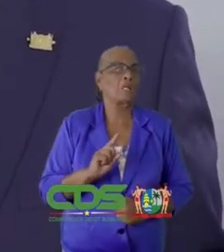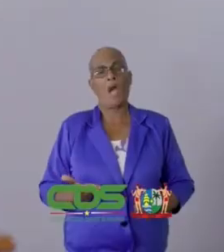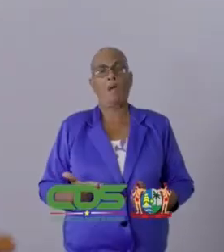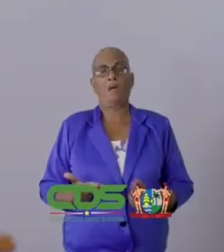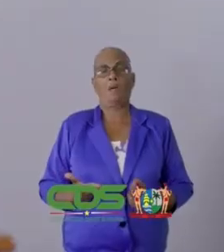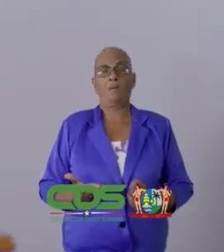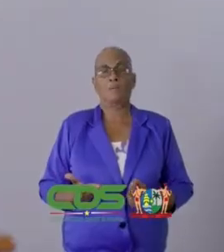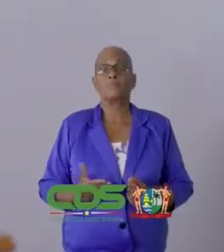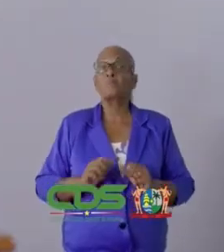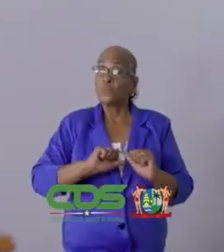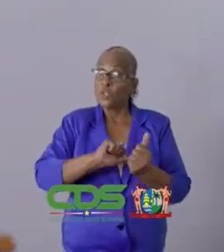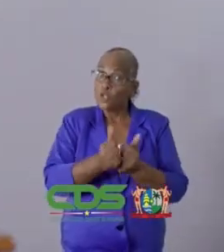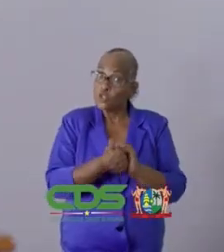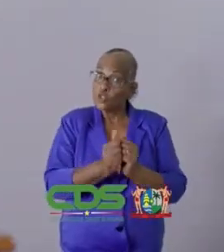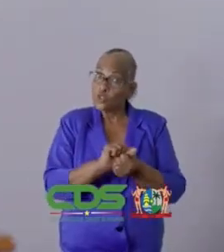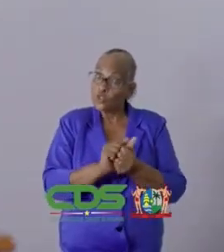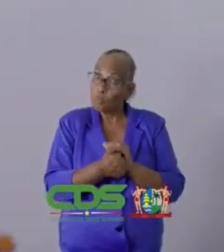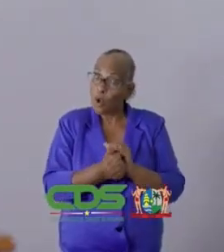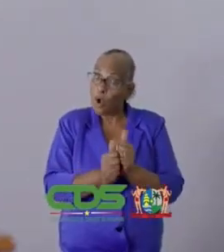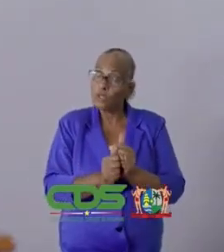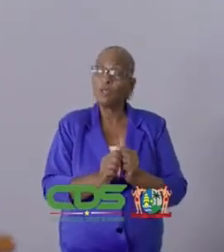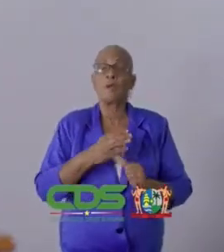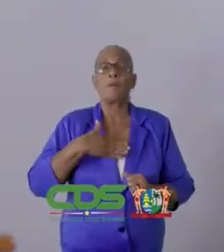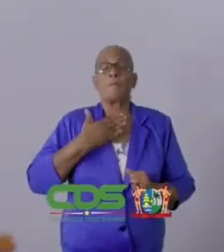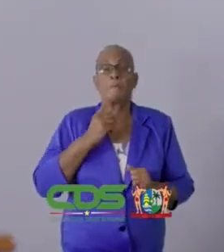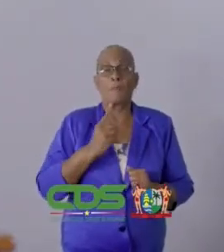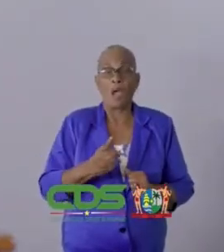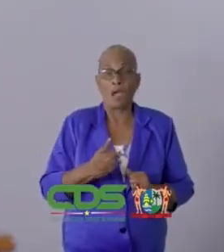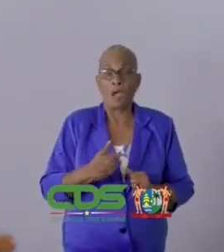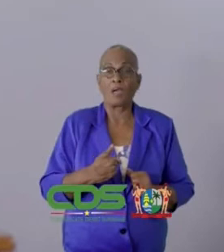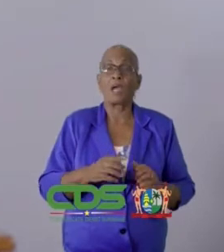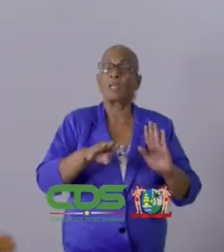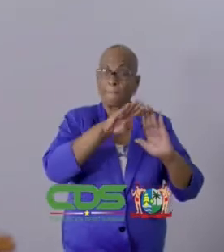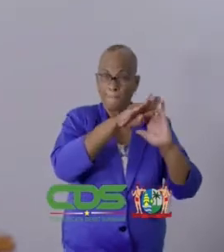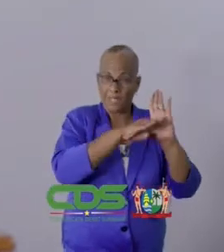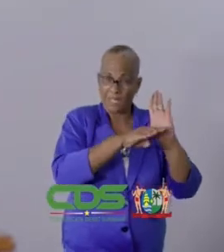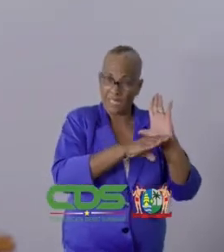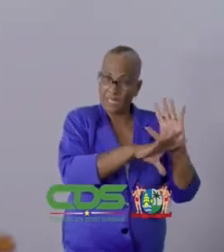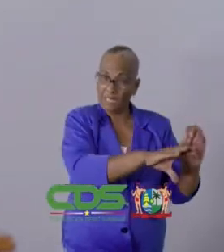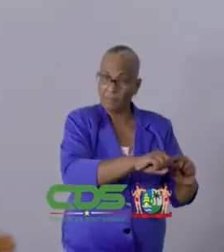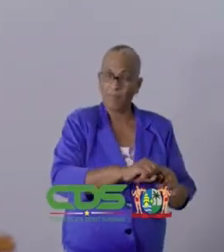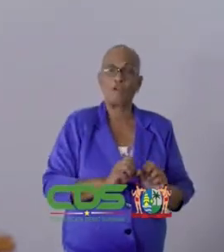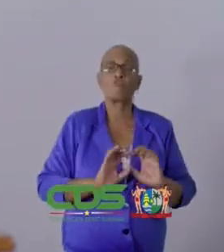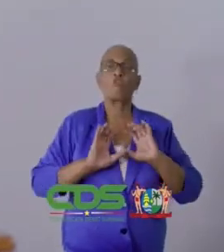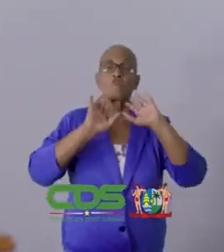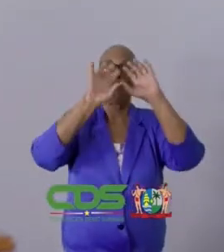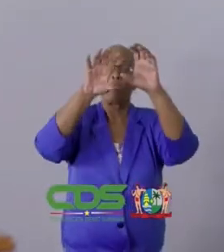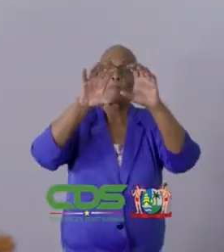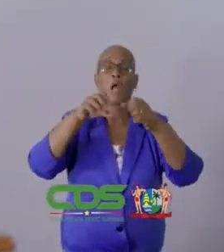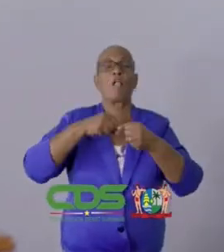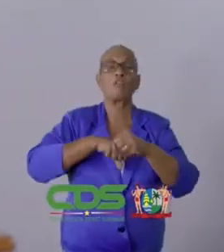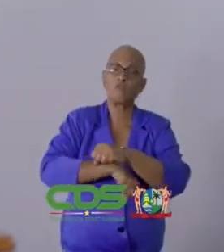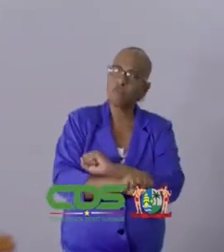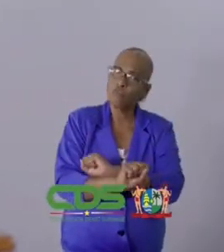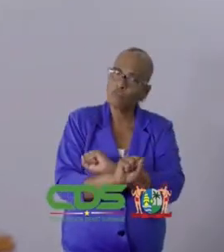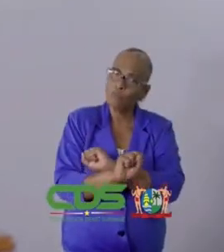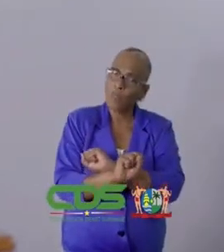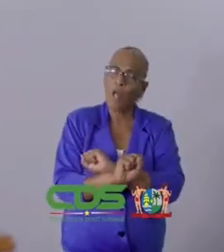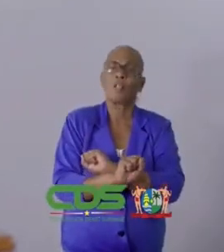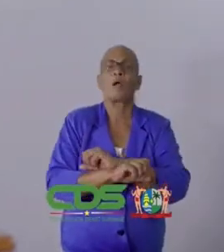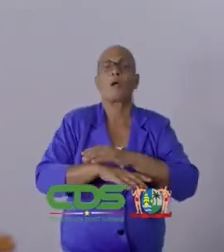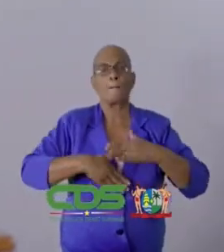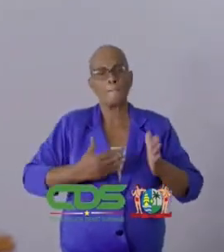toegestaan. Met betrekking tot recreatieve sporten mag gesteld worden dat de protocollen voor volleybal,